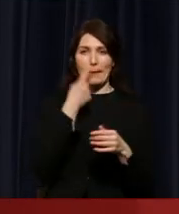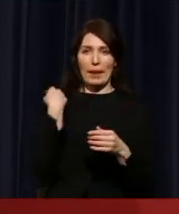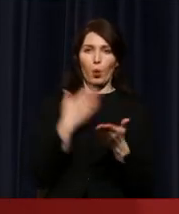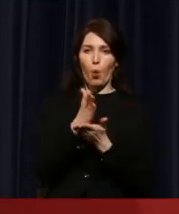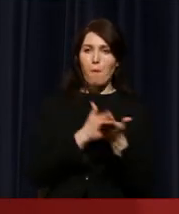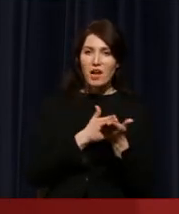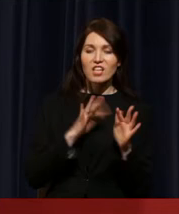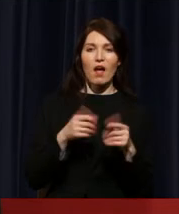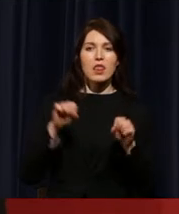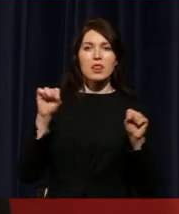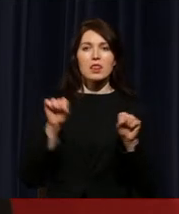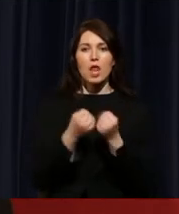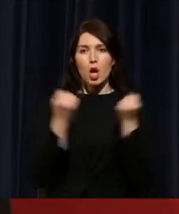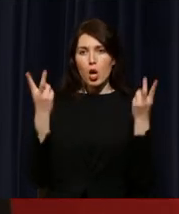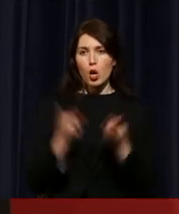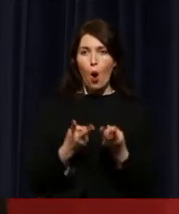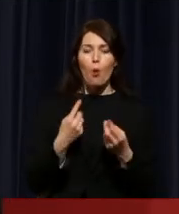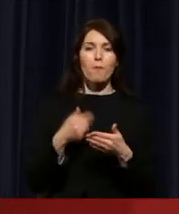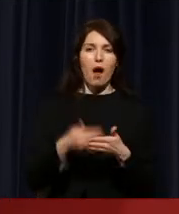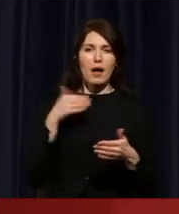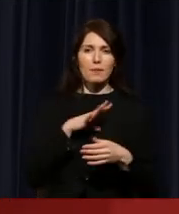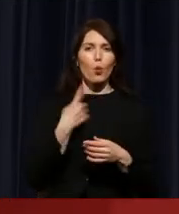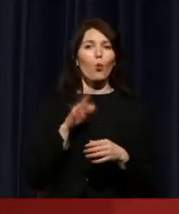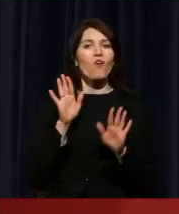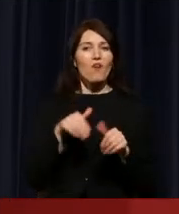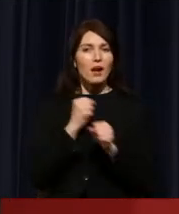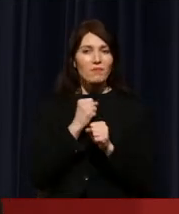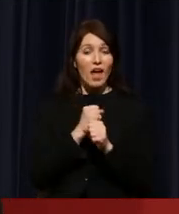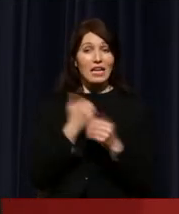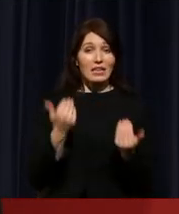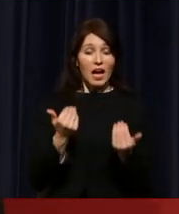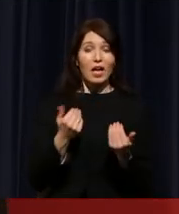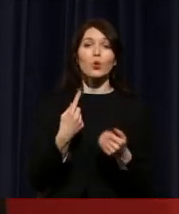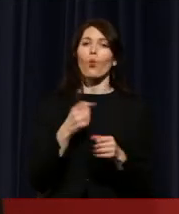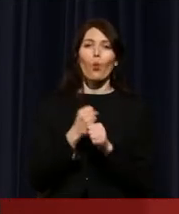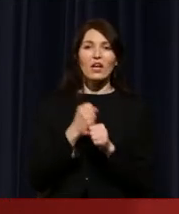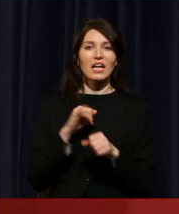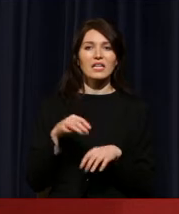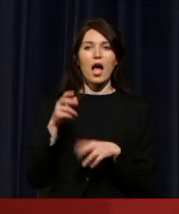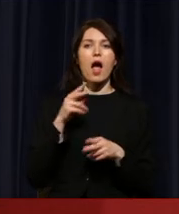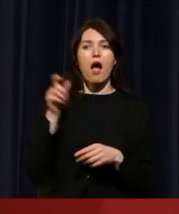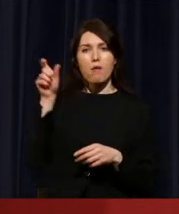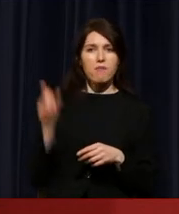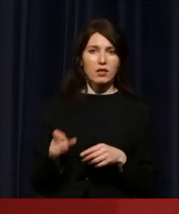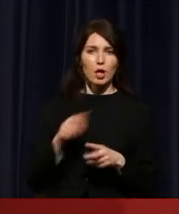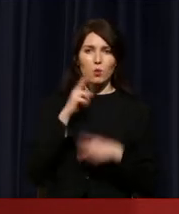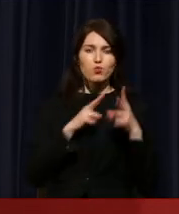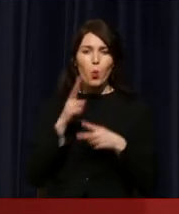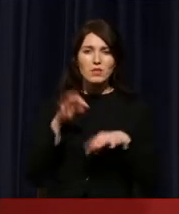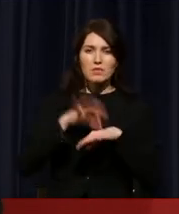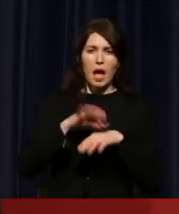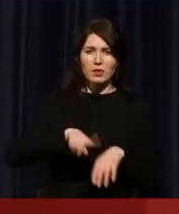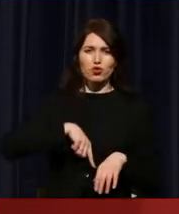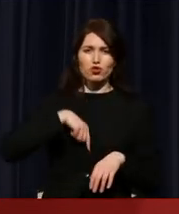ir bijusi agrīna, ko mēs drīkstam ļoti agri darīt, un ko mēs drīkstam darīt, ja pacientam sāpes vai sūdzības ir ļoti ilgstošas, tātad